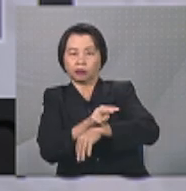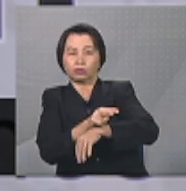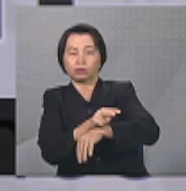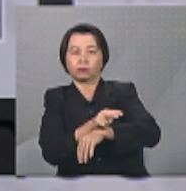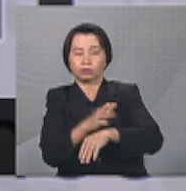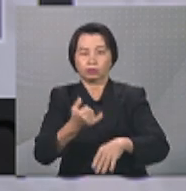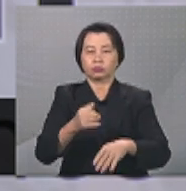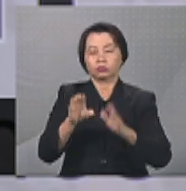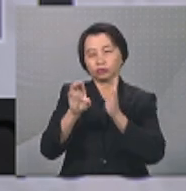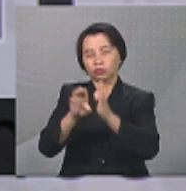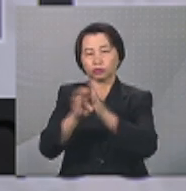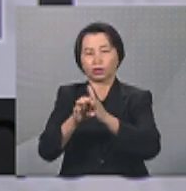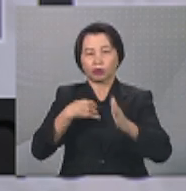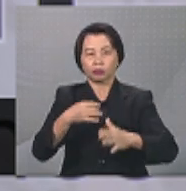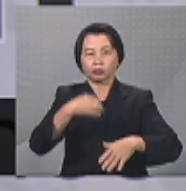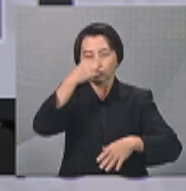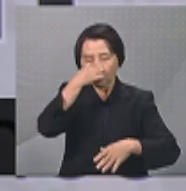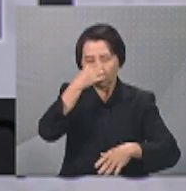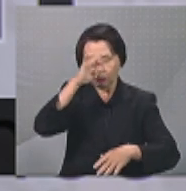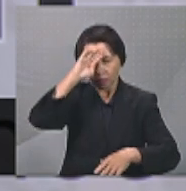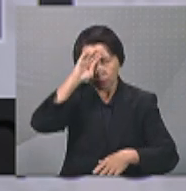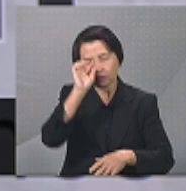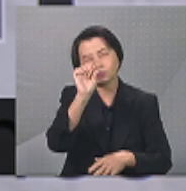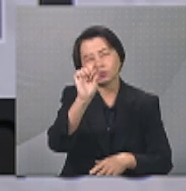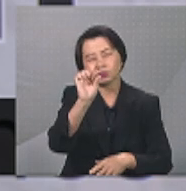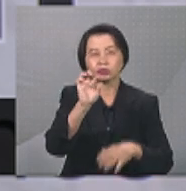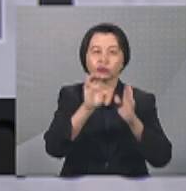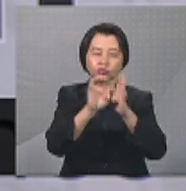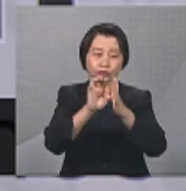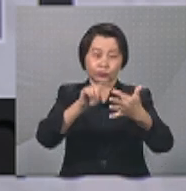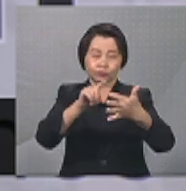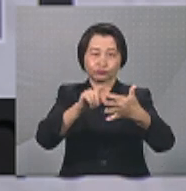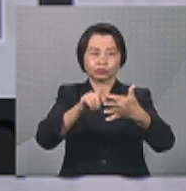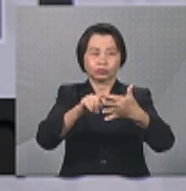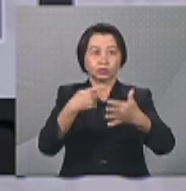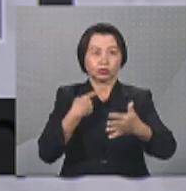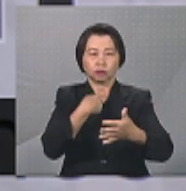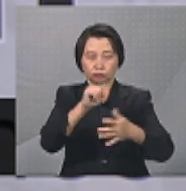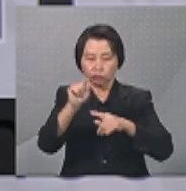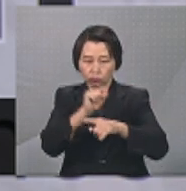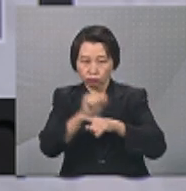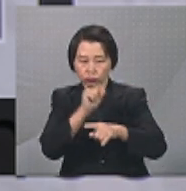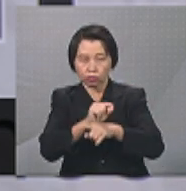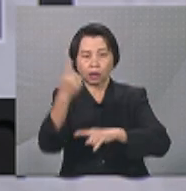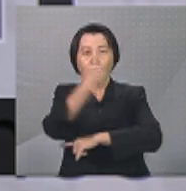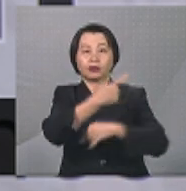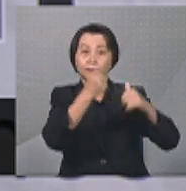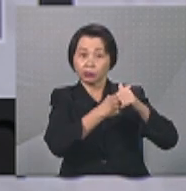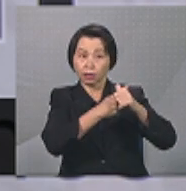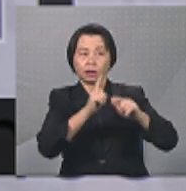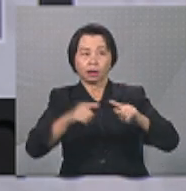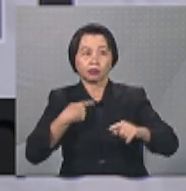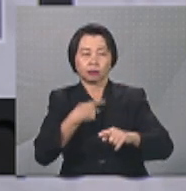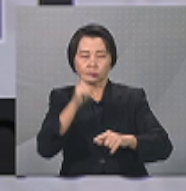yang ada gejala ringan, contohnya hidrokloroquine kita dah gunakan pada hari pertama lagi. Tetapi kita